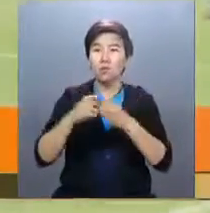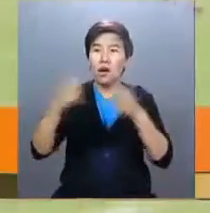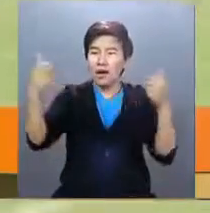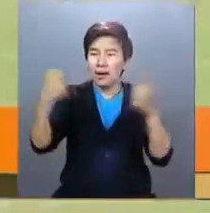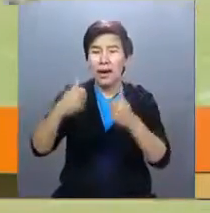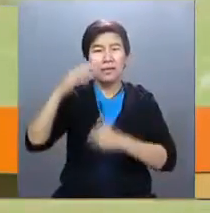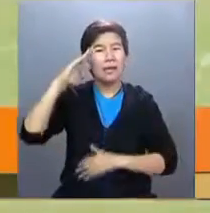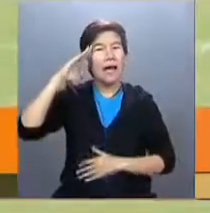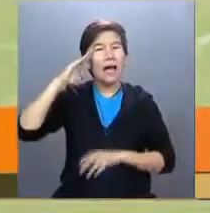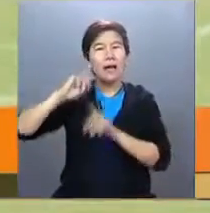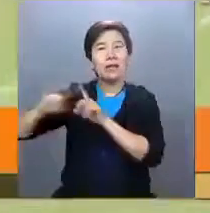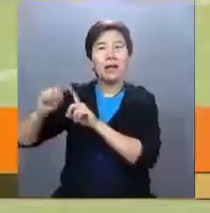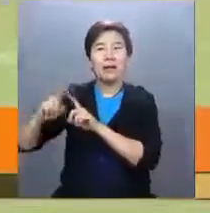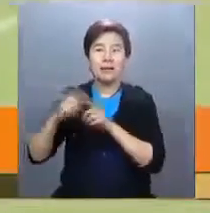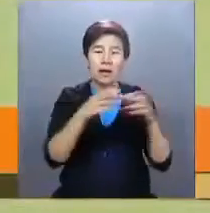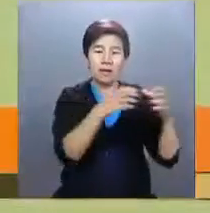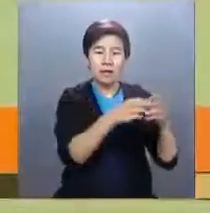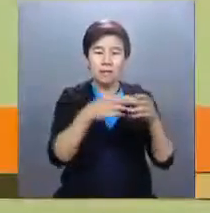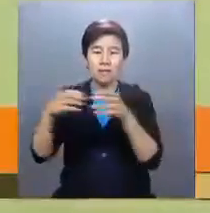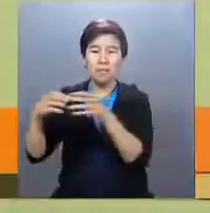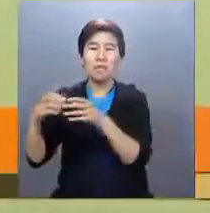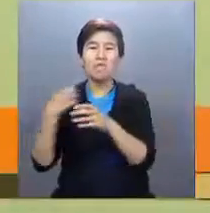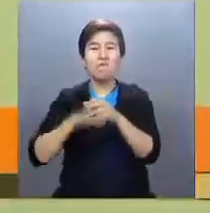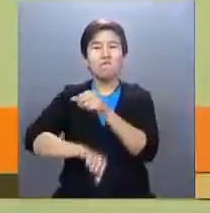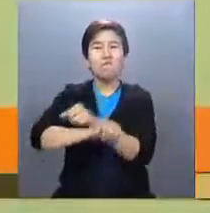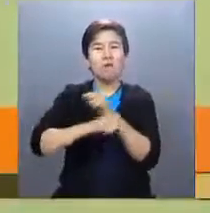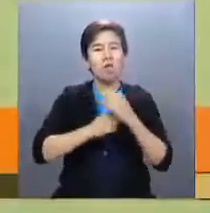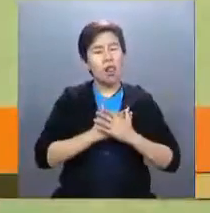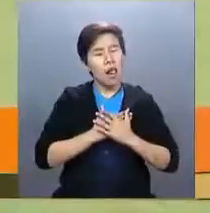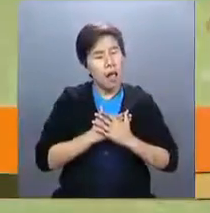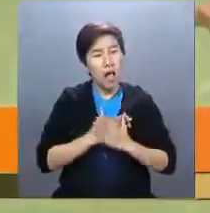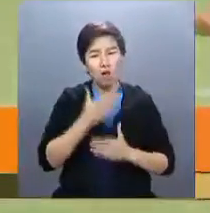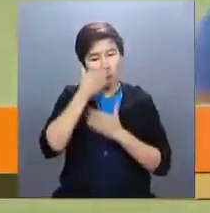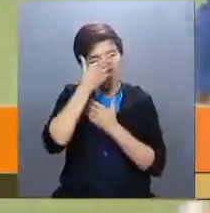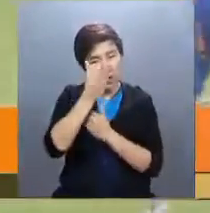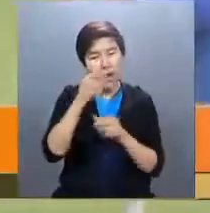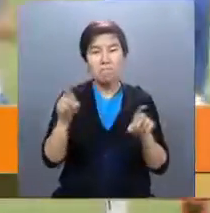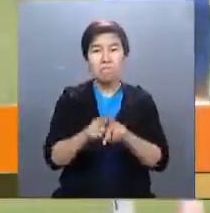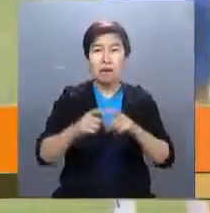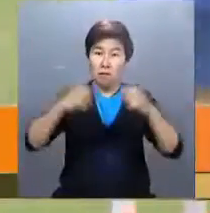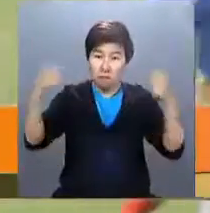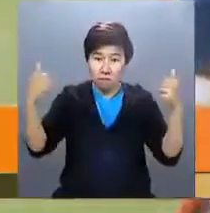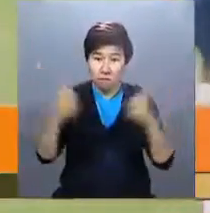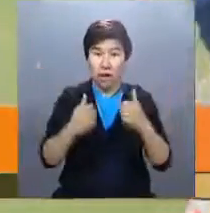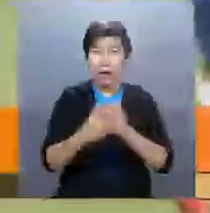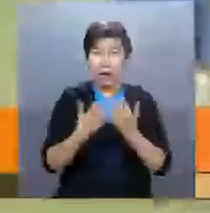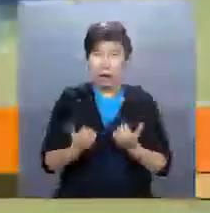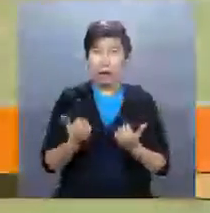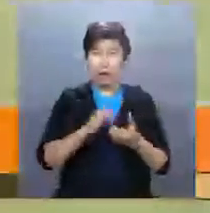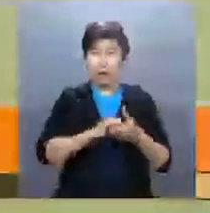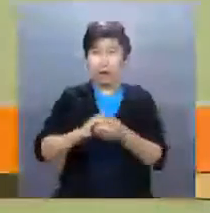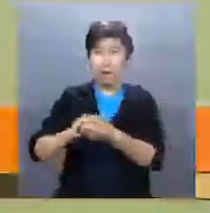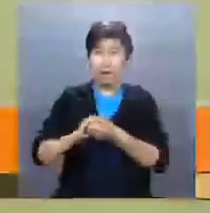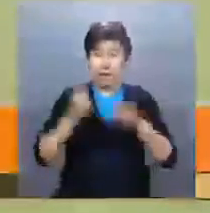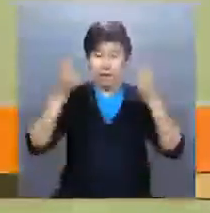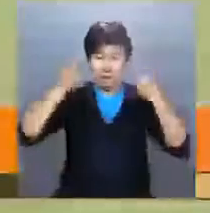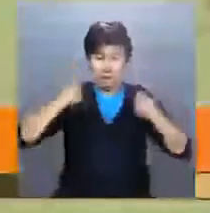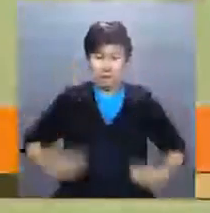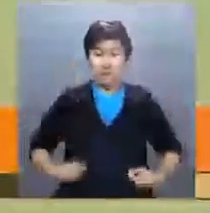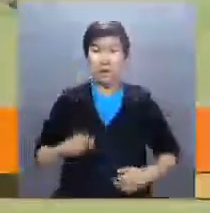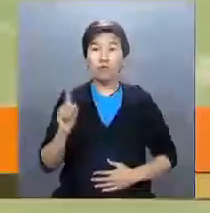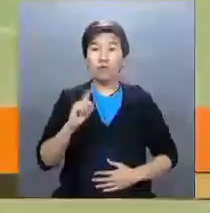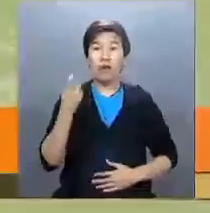โสที่รักการเล่นฟุตบอลเช่นเดียวกันล่าสุดได้ร่วมแข่งขันฟุตบอลกระชับมิตรใส่เสื้อทีมสำนักงานเลขานุ